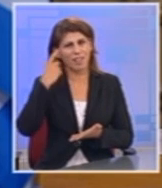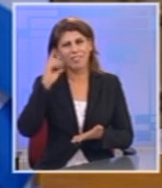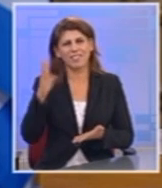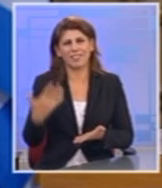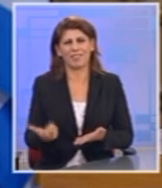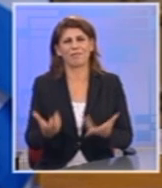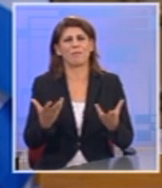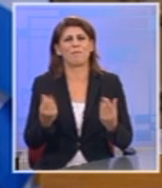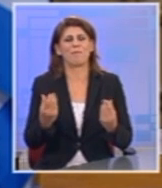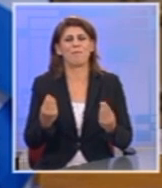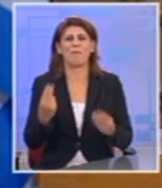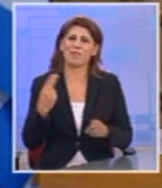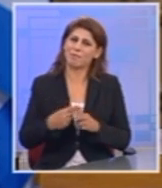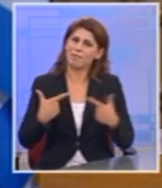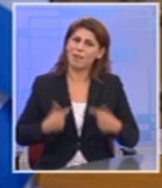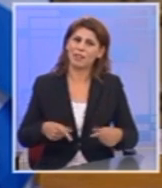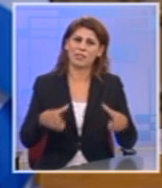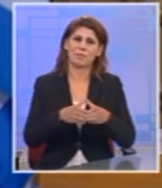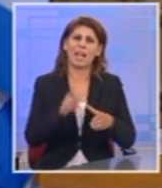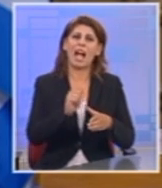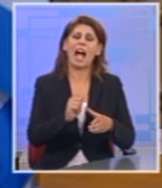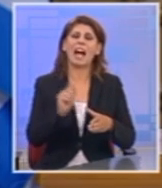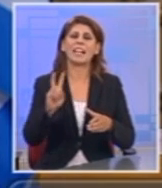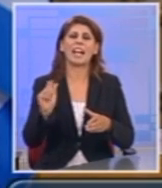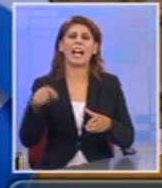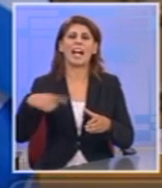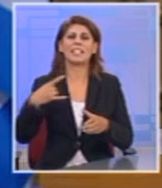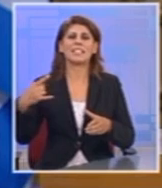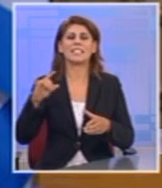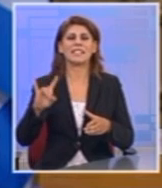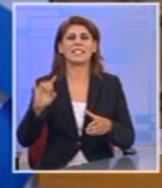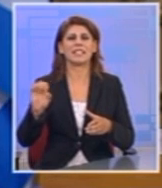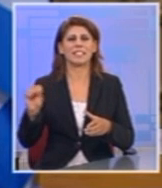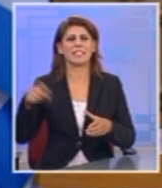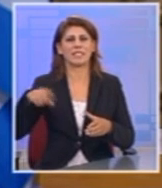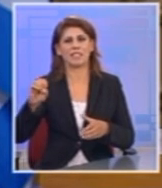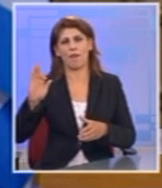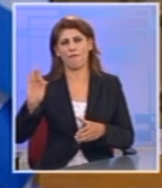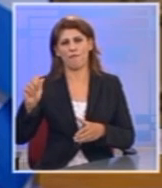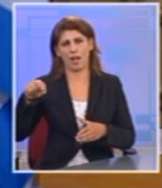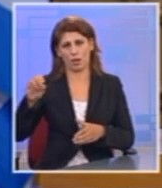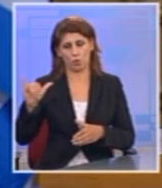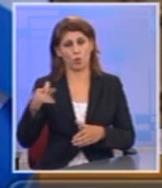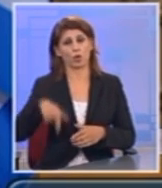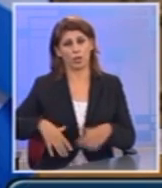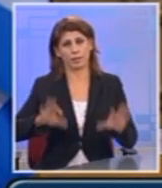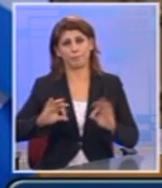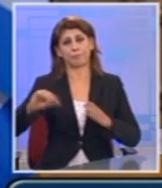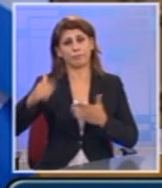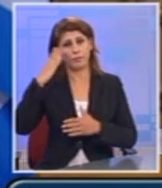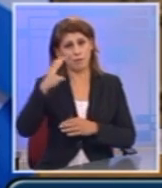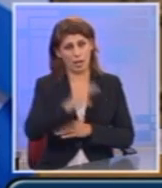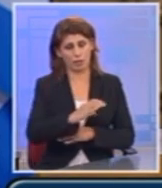ότι έχουμε πολύτιμο μέλος της επιτροπής τον άρη τον χατζηστεφάνου ε πάμε στο ο κεφάλαιο τώρα